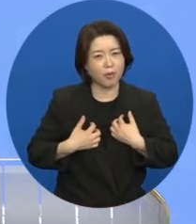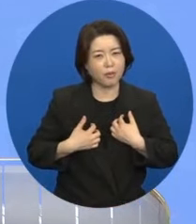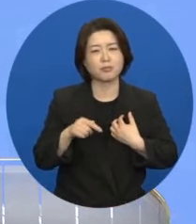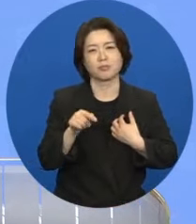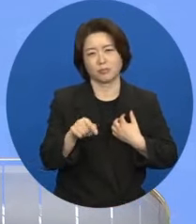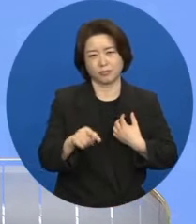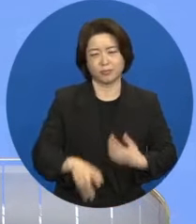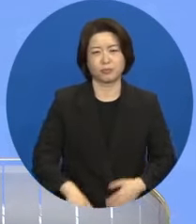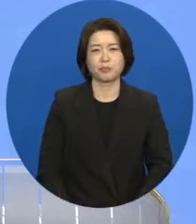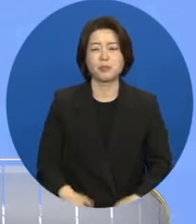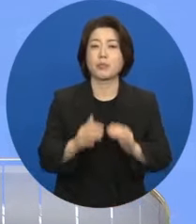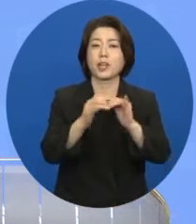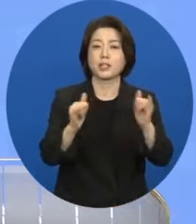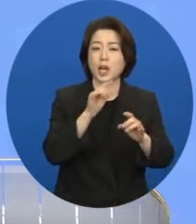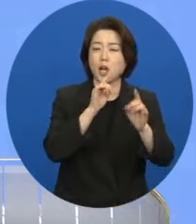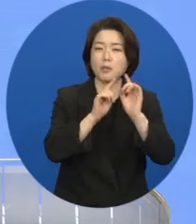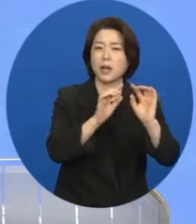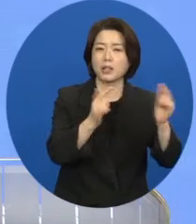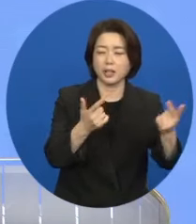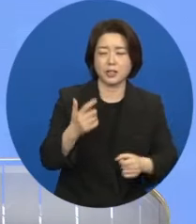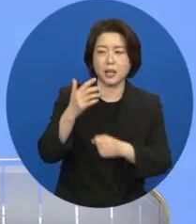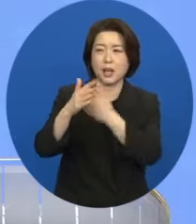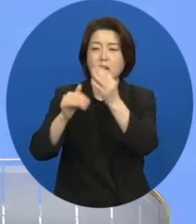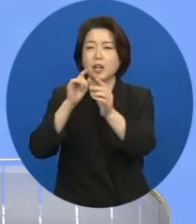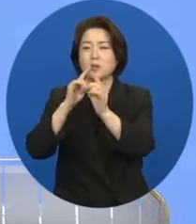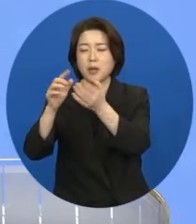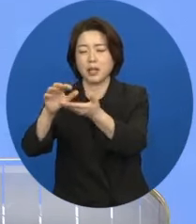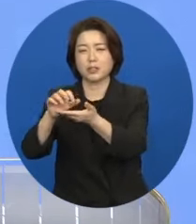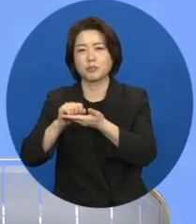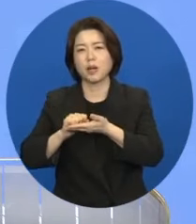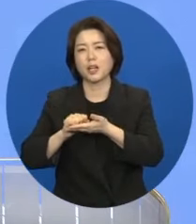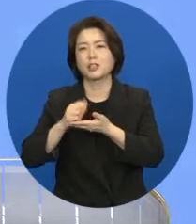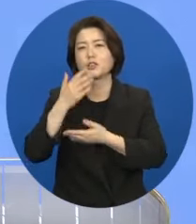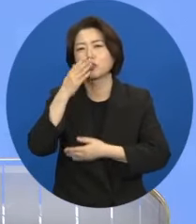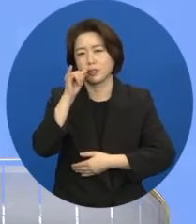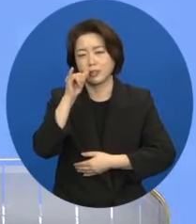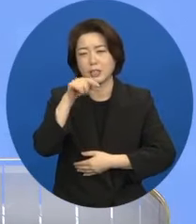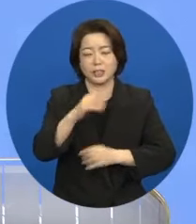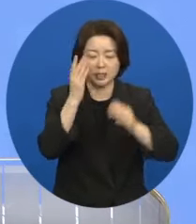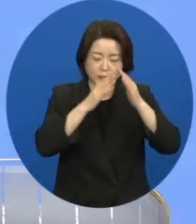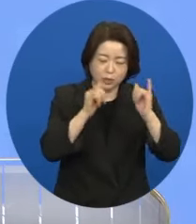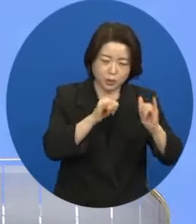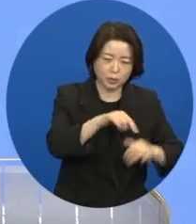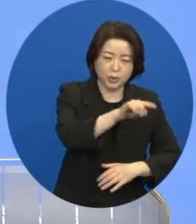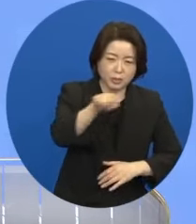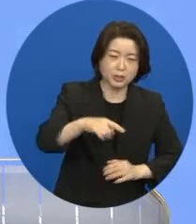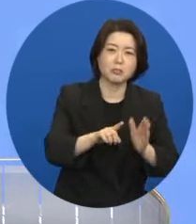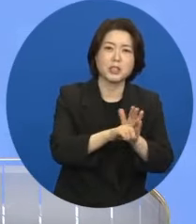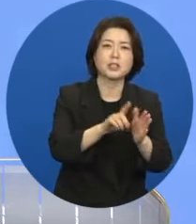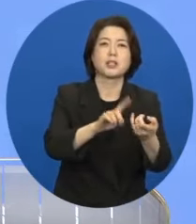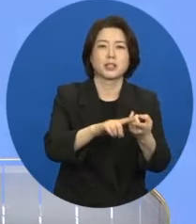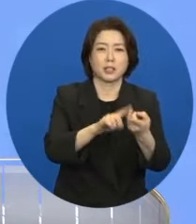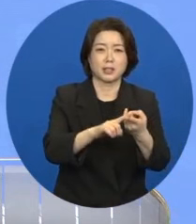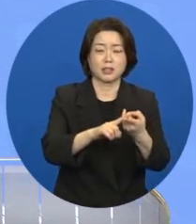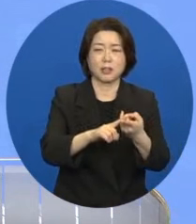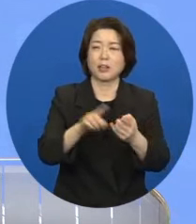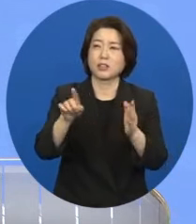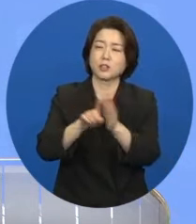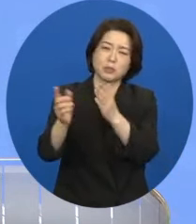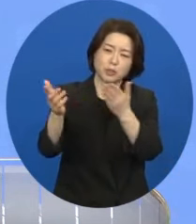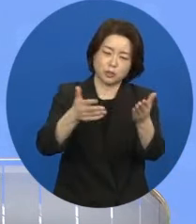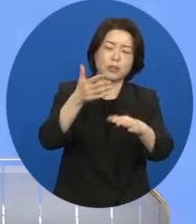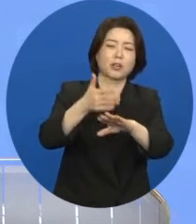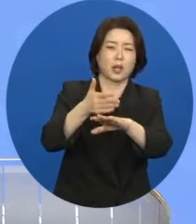이거예요 사람의 말이 아니라 하나님 말씀으로 받은 그 성도님들의 그 믿음에 대해서 하나님 그 믿음 주셔서